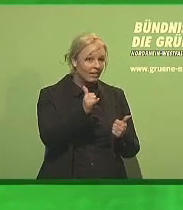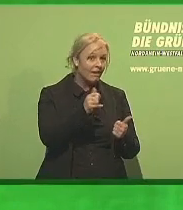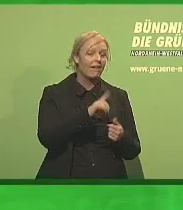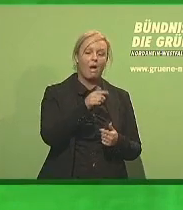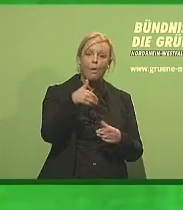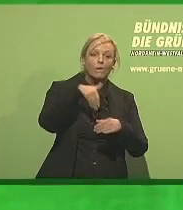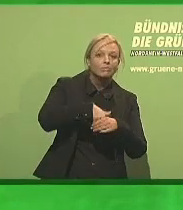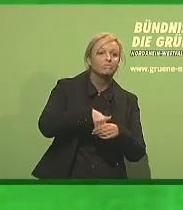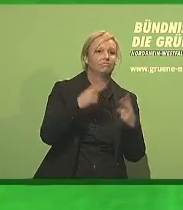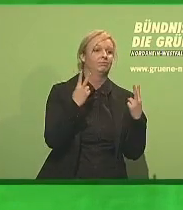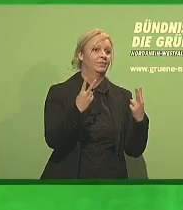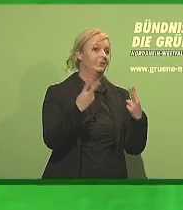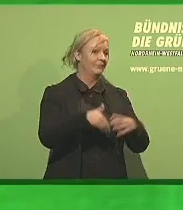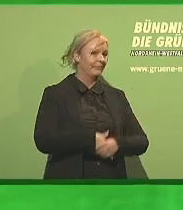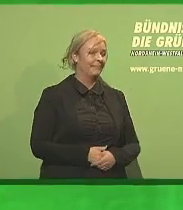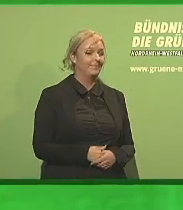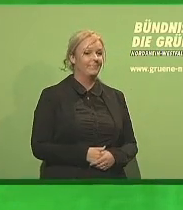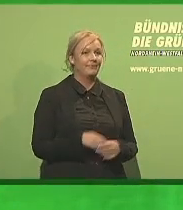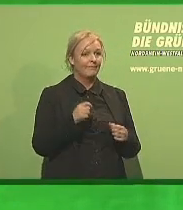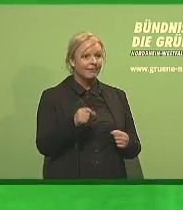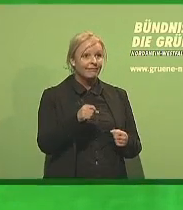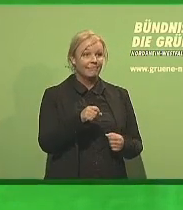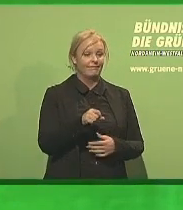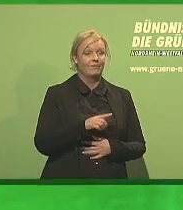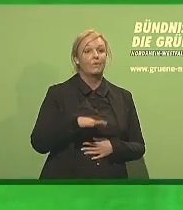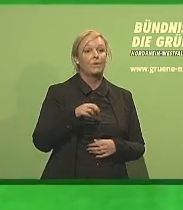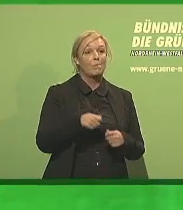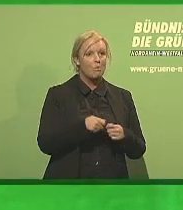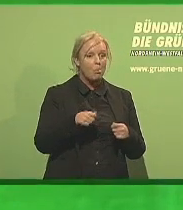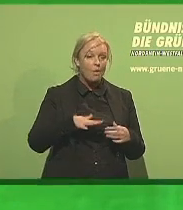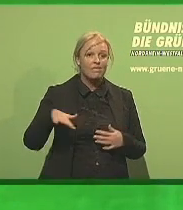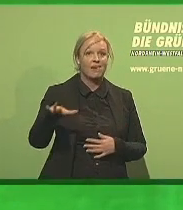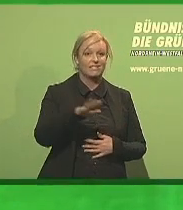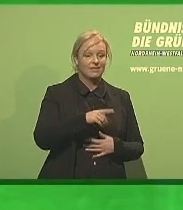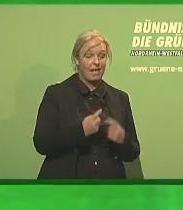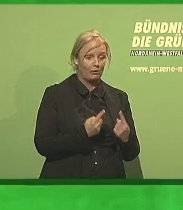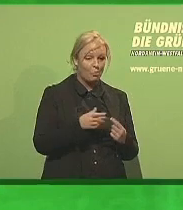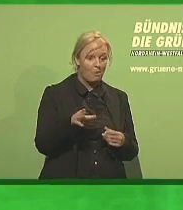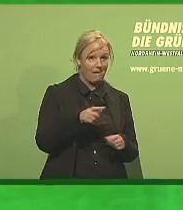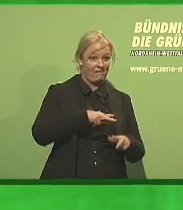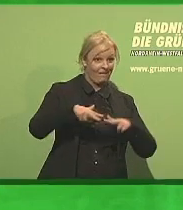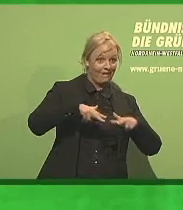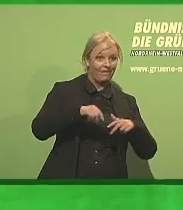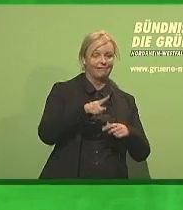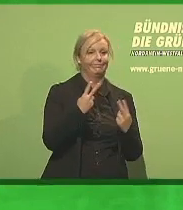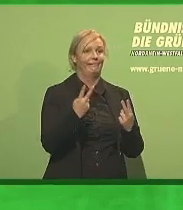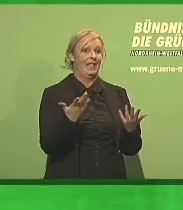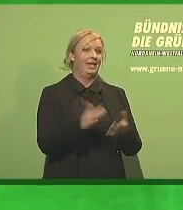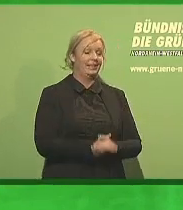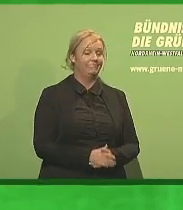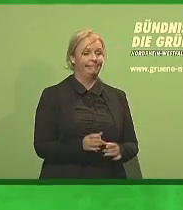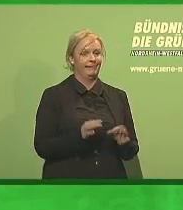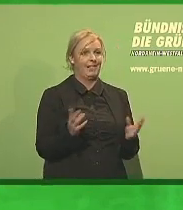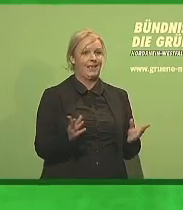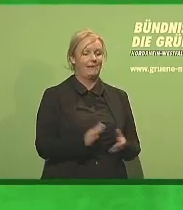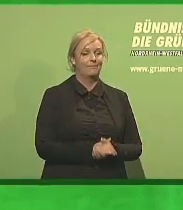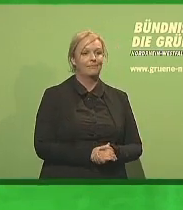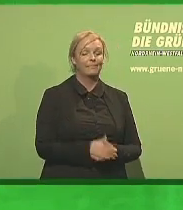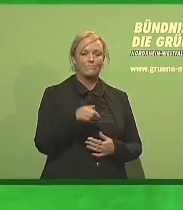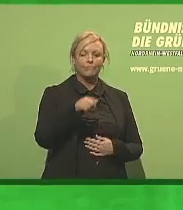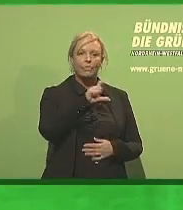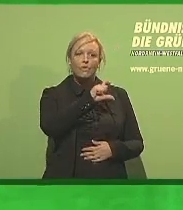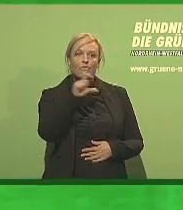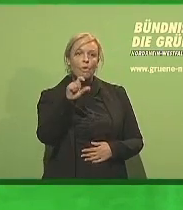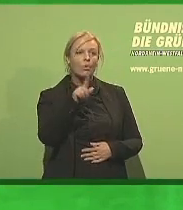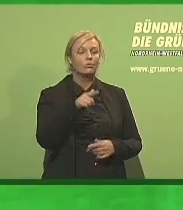die Inhalte. Und das ist in einem Bundesland, wo Bündnis 90 die Grünen mitregieren, ja auch besonders wichtig. In dieser Woche haben wir noch